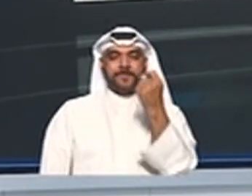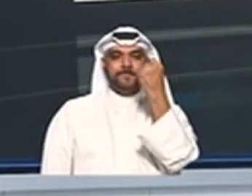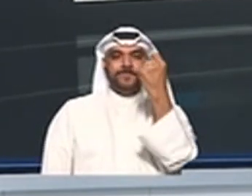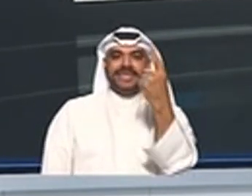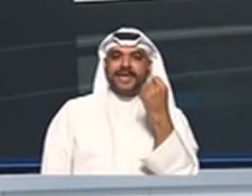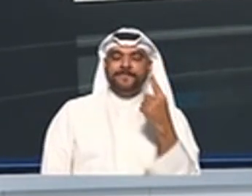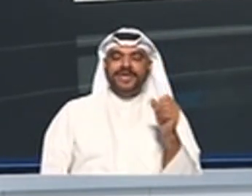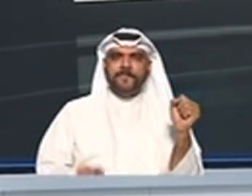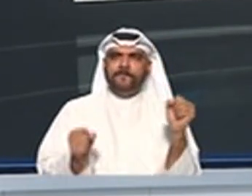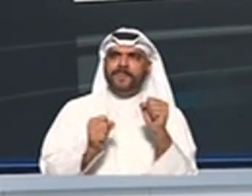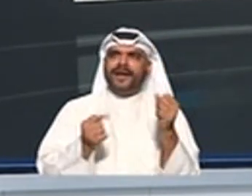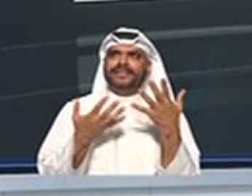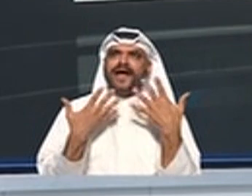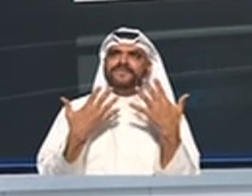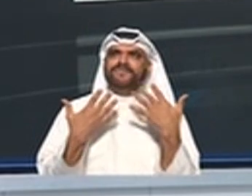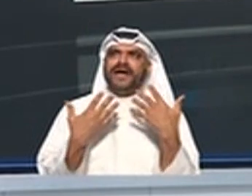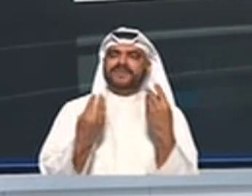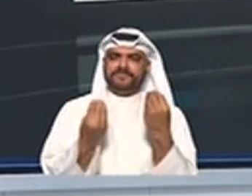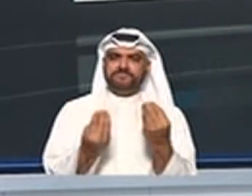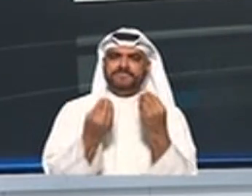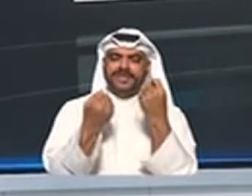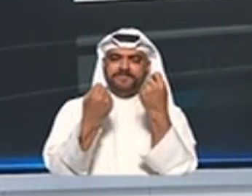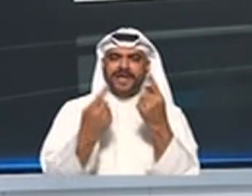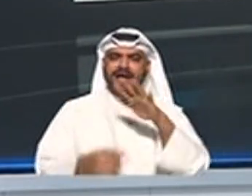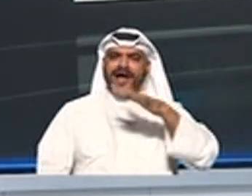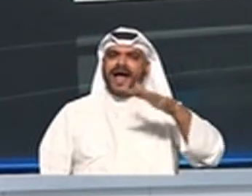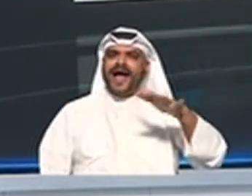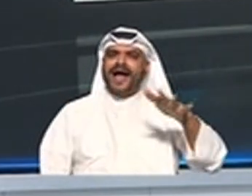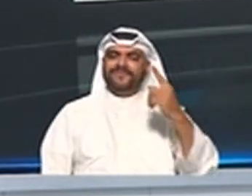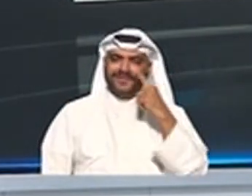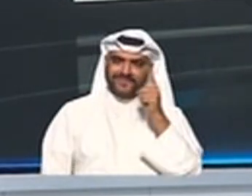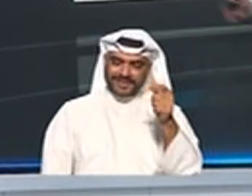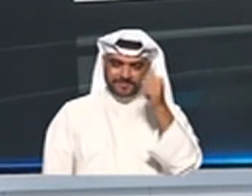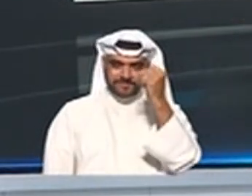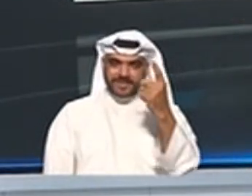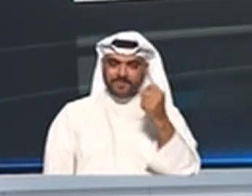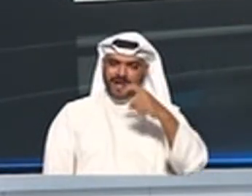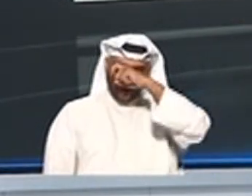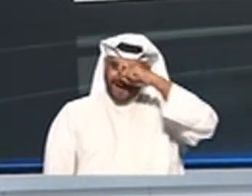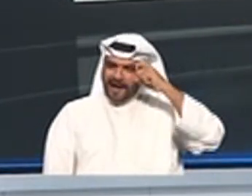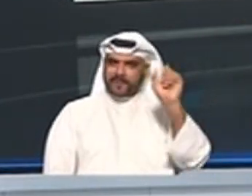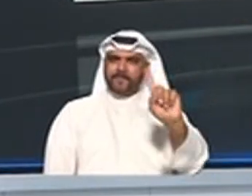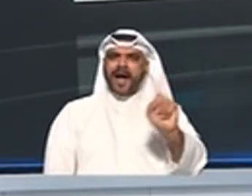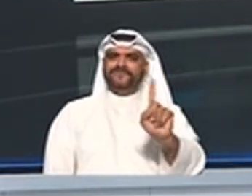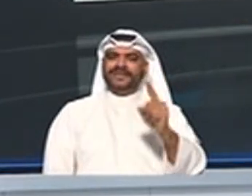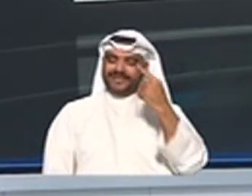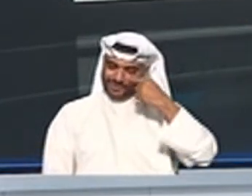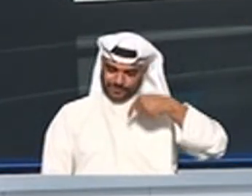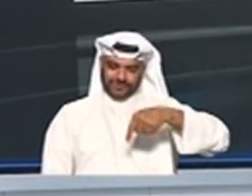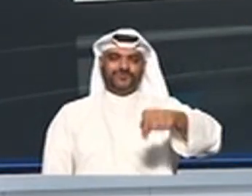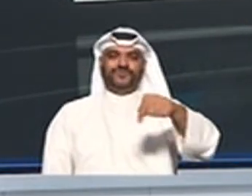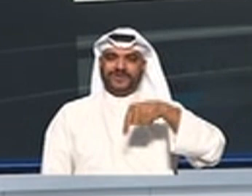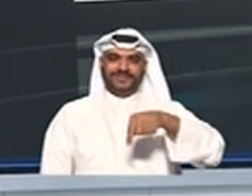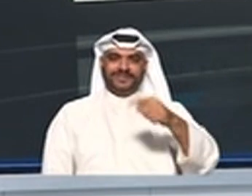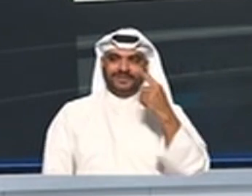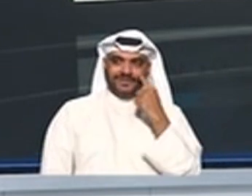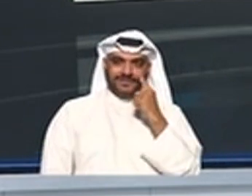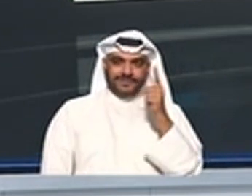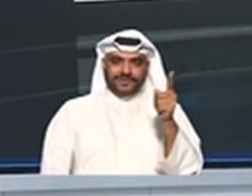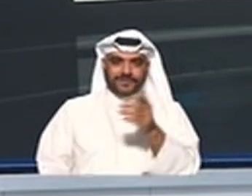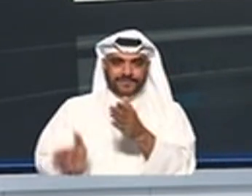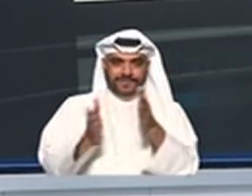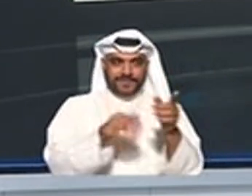إلى 32 كيلو متر في الساعة جنوبية شرقية حتى يوم الثلاثة من 10 إلى 30 كيلو متر في الساعة سرعتها، والعظمى 44